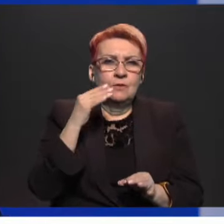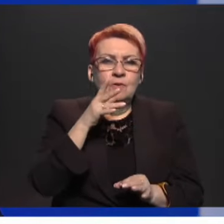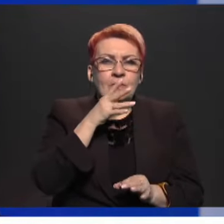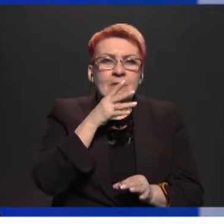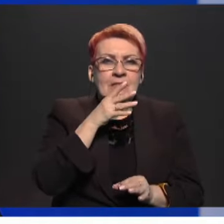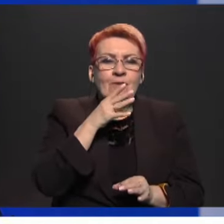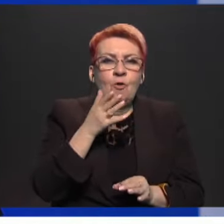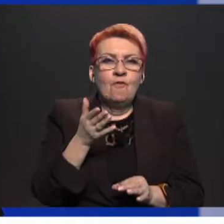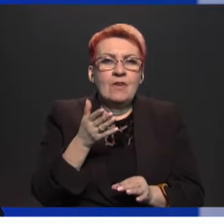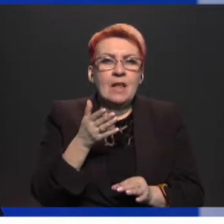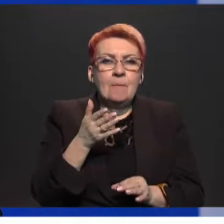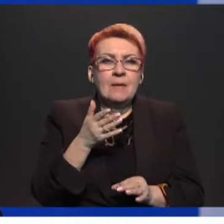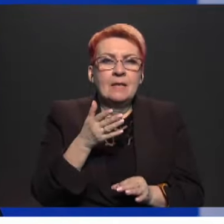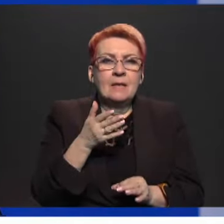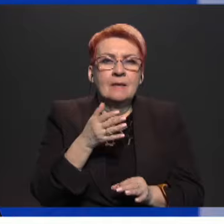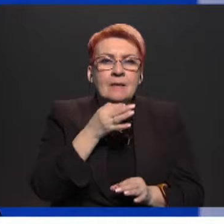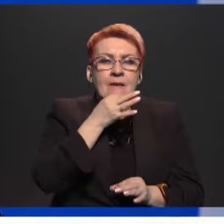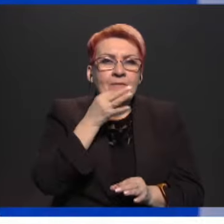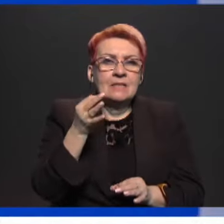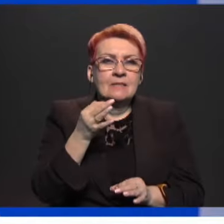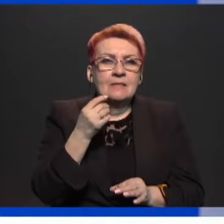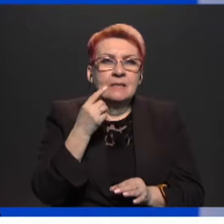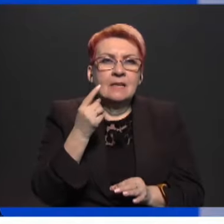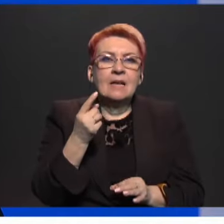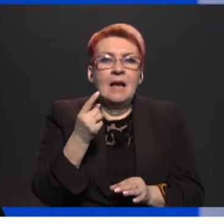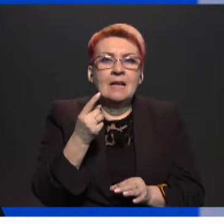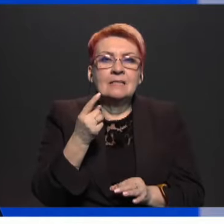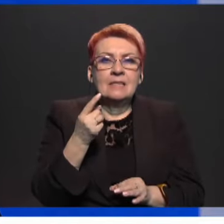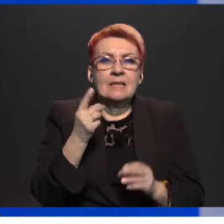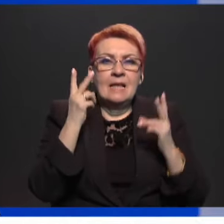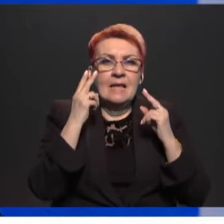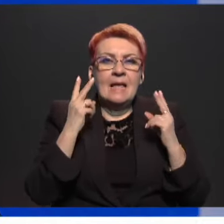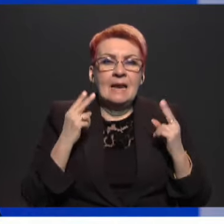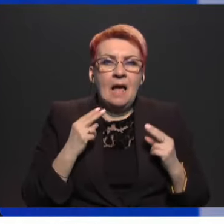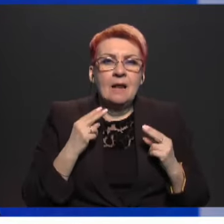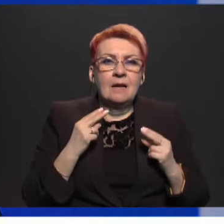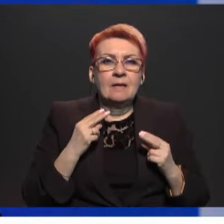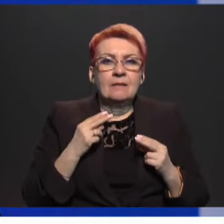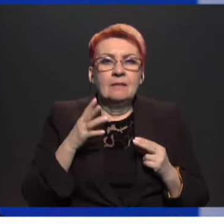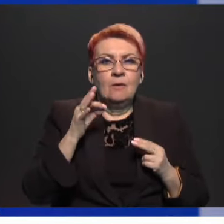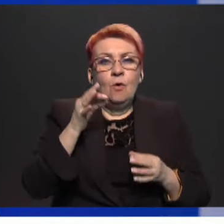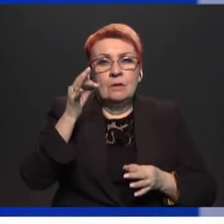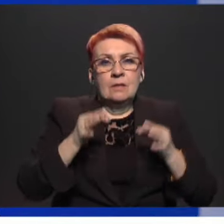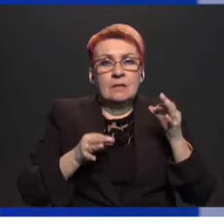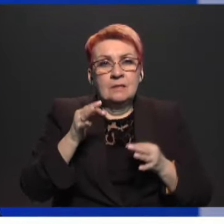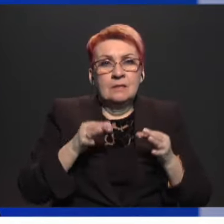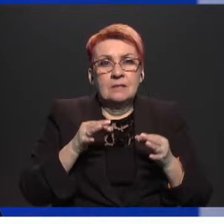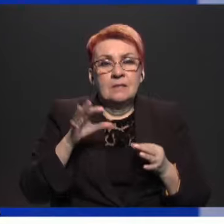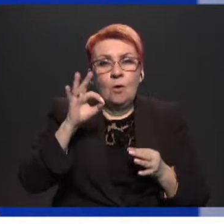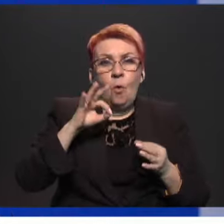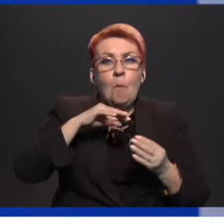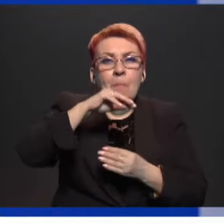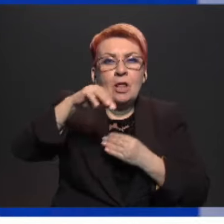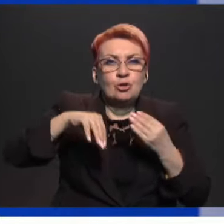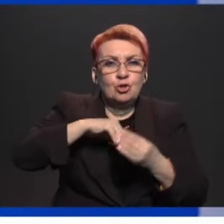гипотезу высказывал один иерарх нашей церкви. Он, рассуждая о Туринской плащанице,